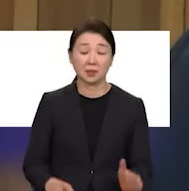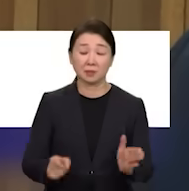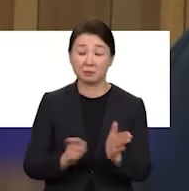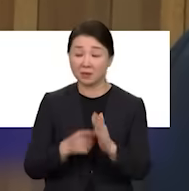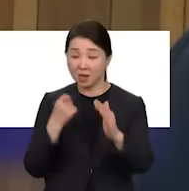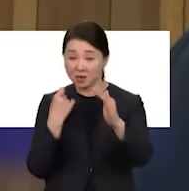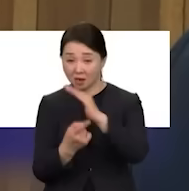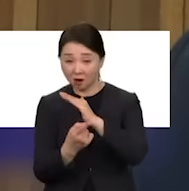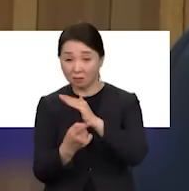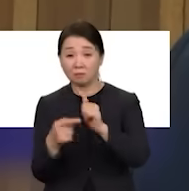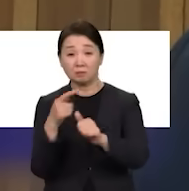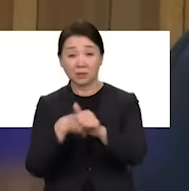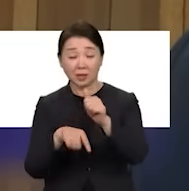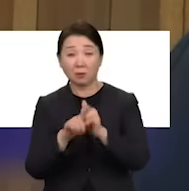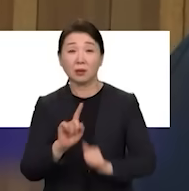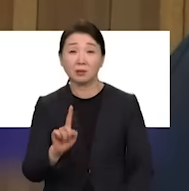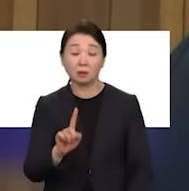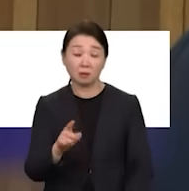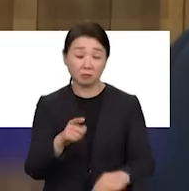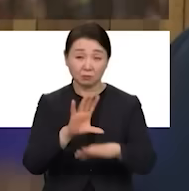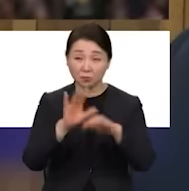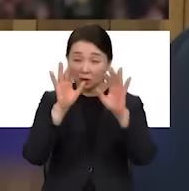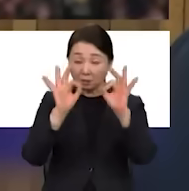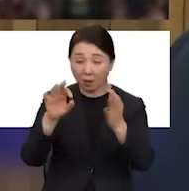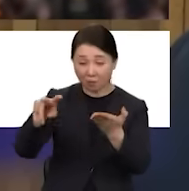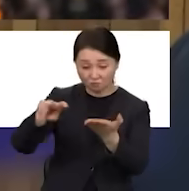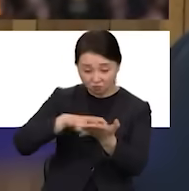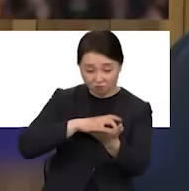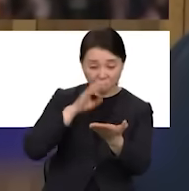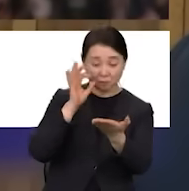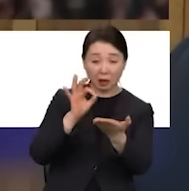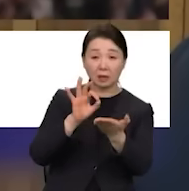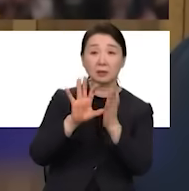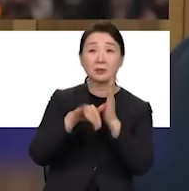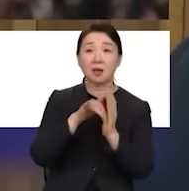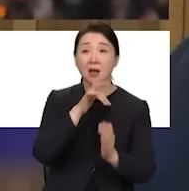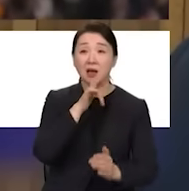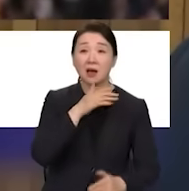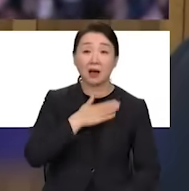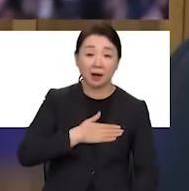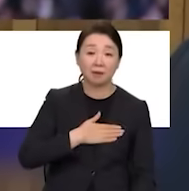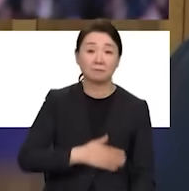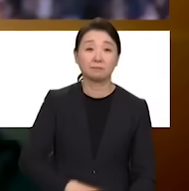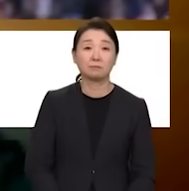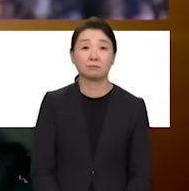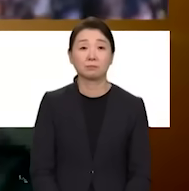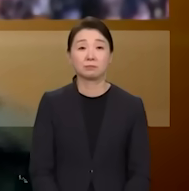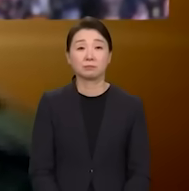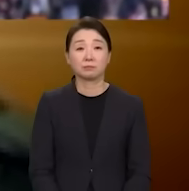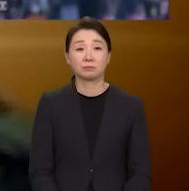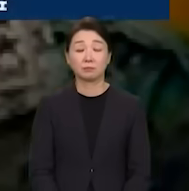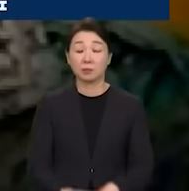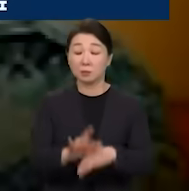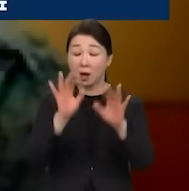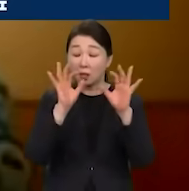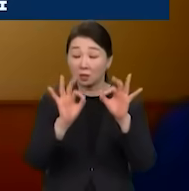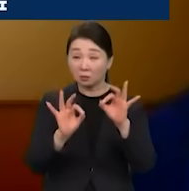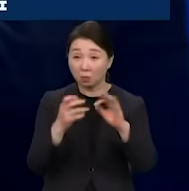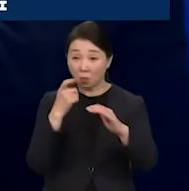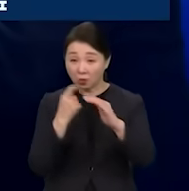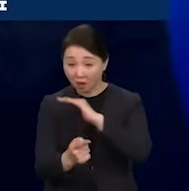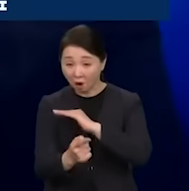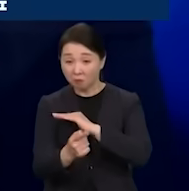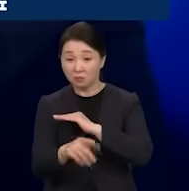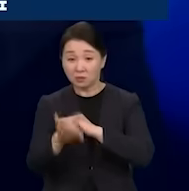비상계엄이라는 상황은 언론 보도에서 문자를 딱 보면서 그때 최초 인지를 했습니다. 방송을 보고 계엄